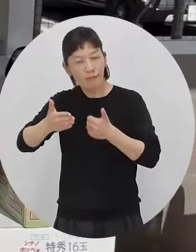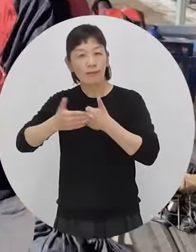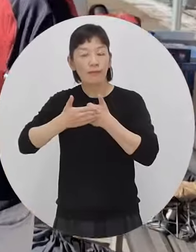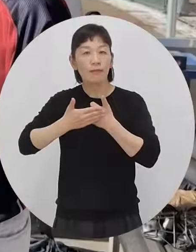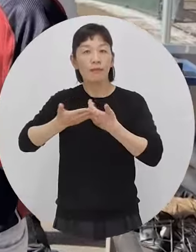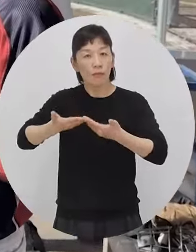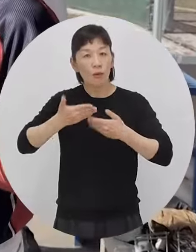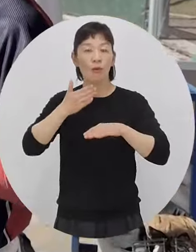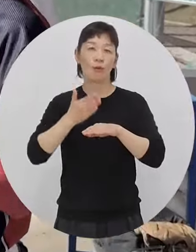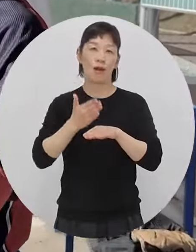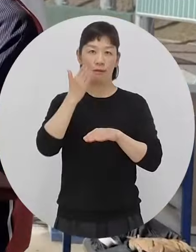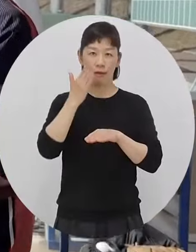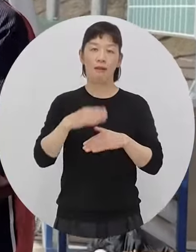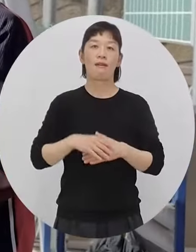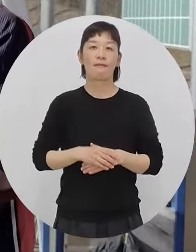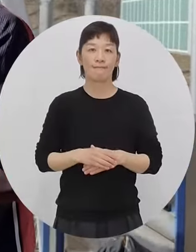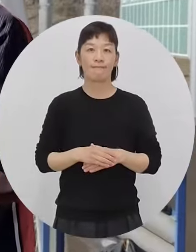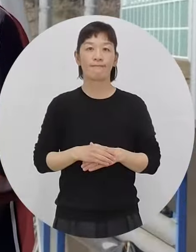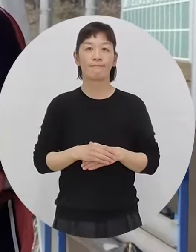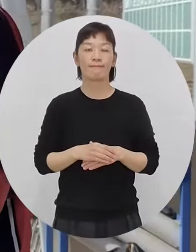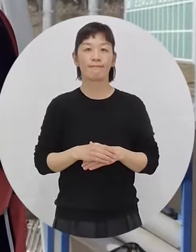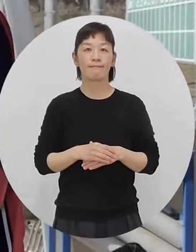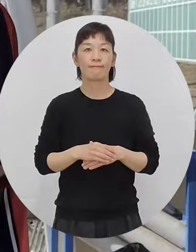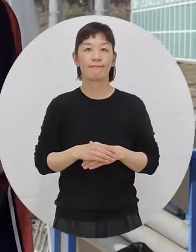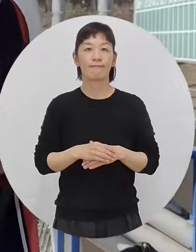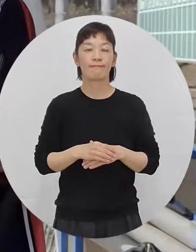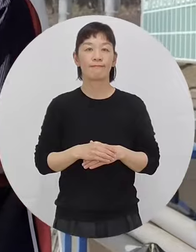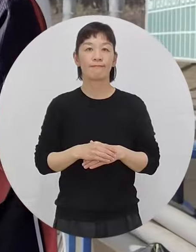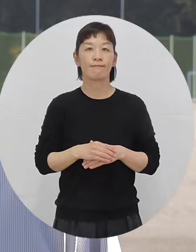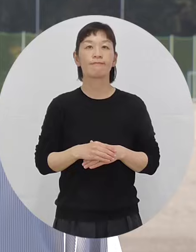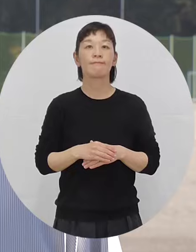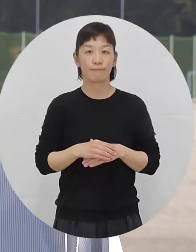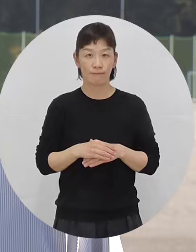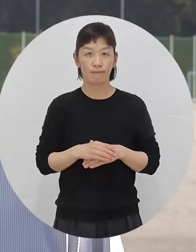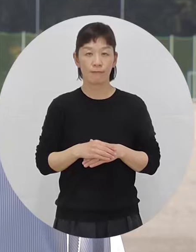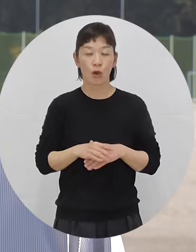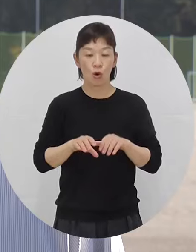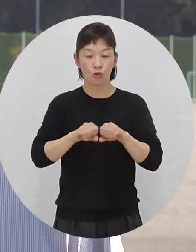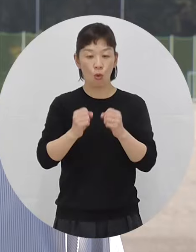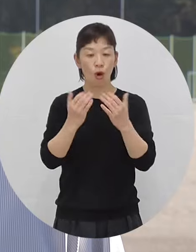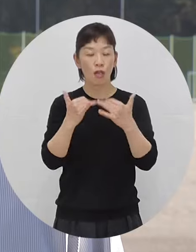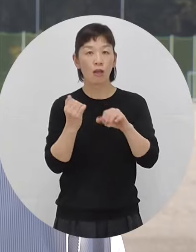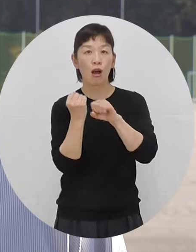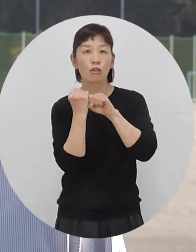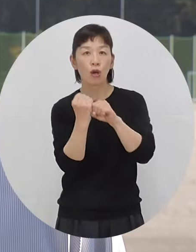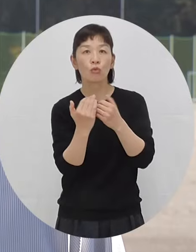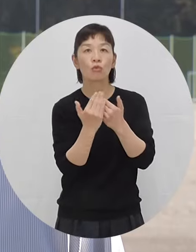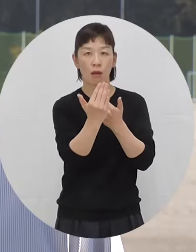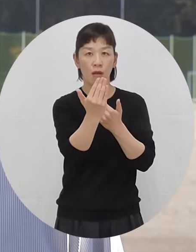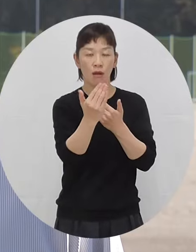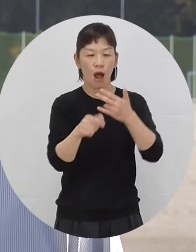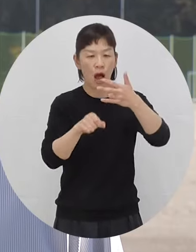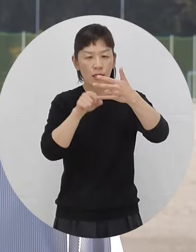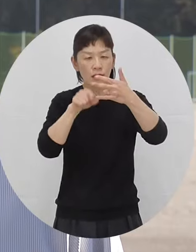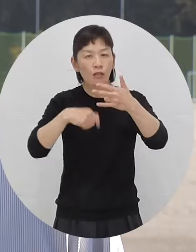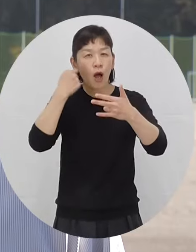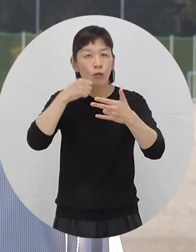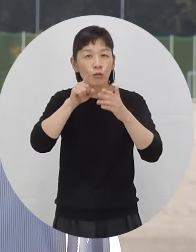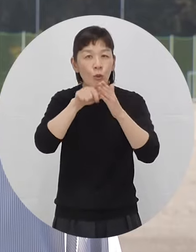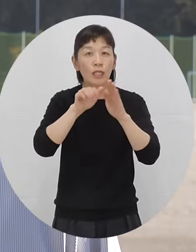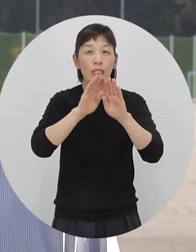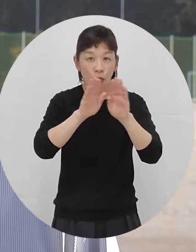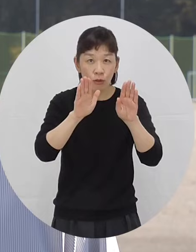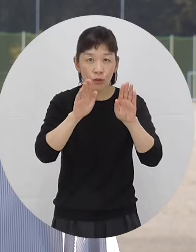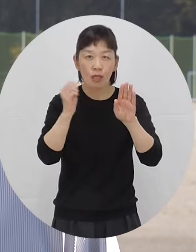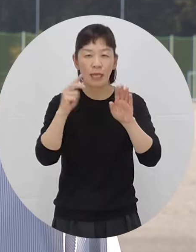人たちからの積極的な支援があります。 この障害者大会が8月に行われる、